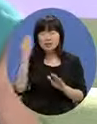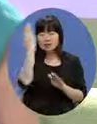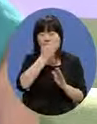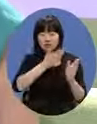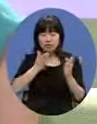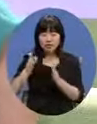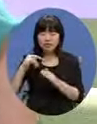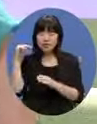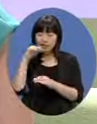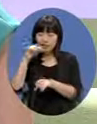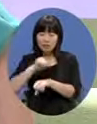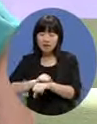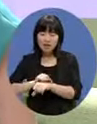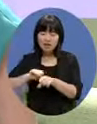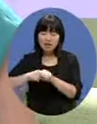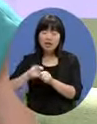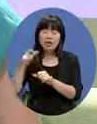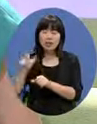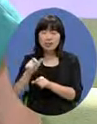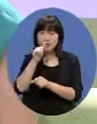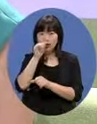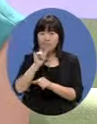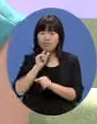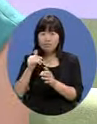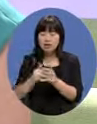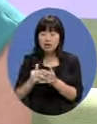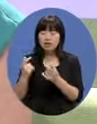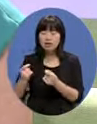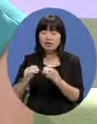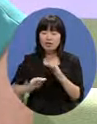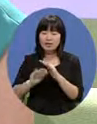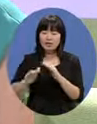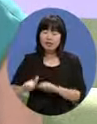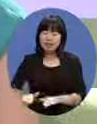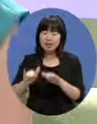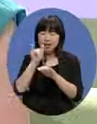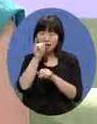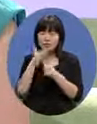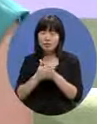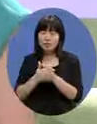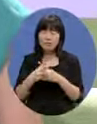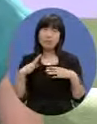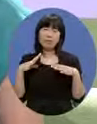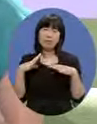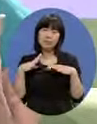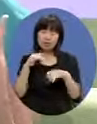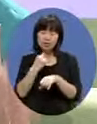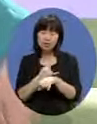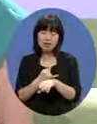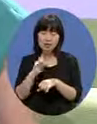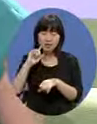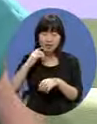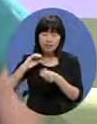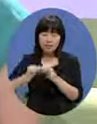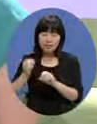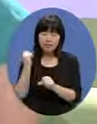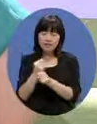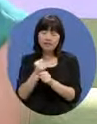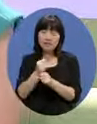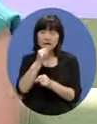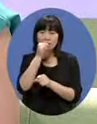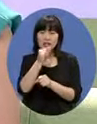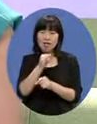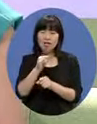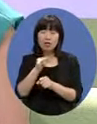동돈 막 이런 거 이제 강조하신 분이었고 그런 가정에서 자라면은 막 뽐낸다거나 막 좀 꾸민다거나 약간